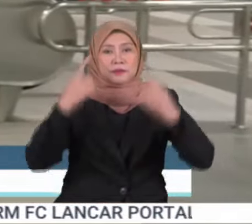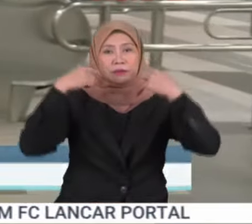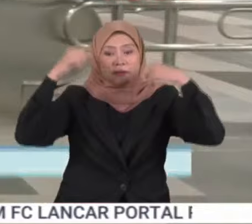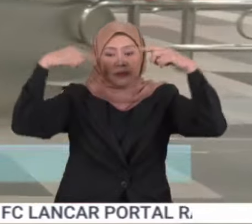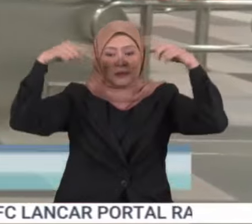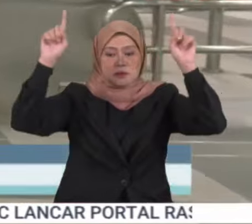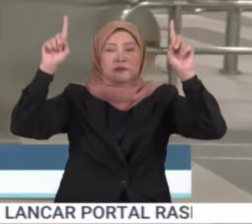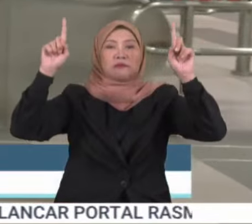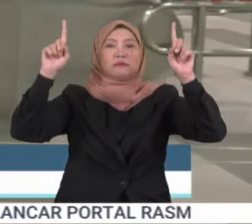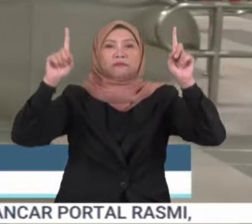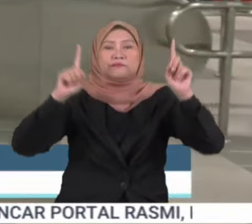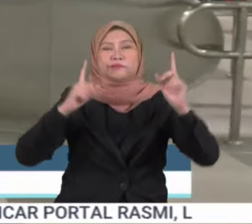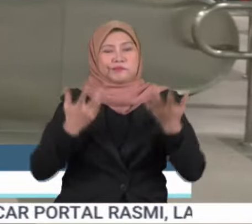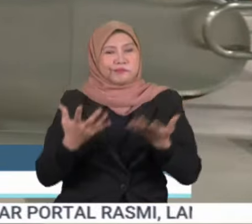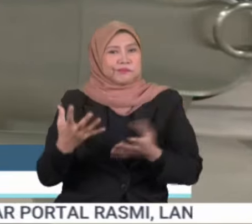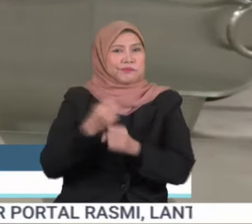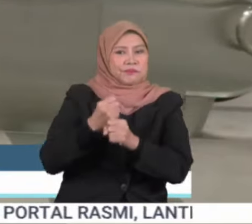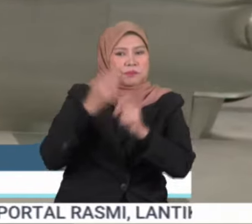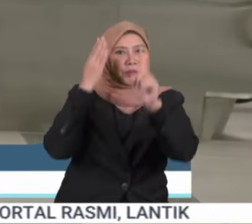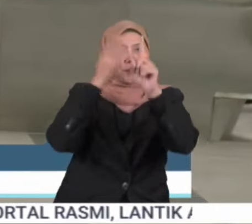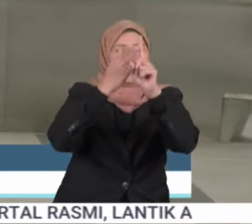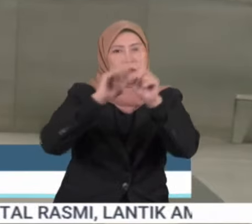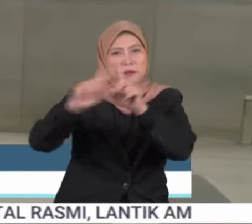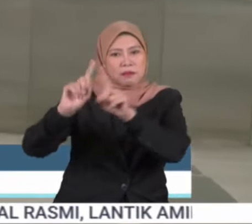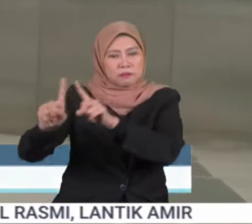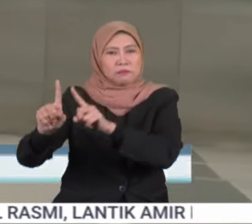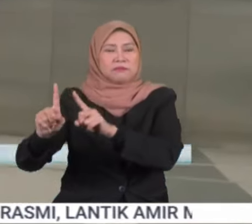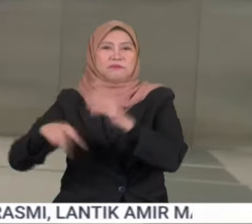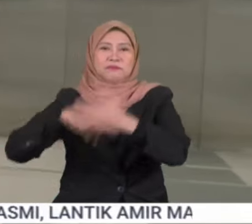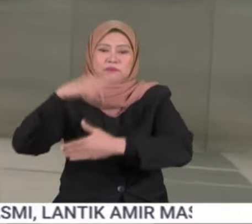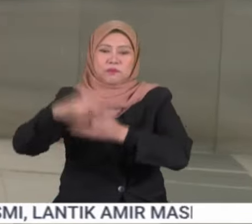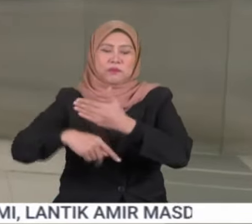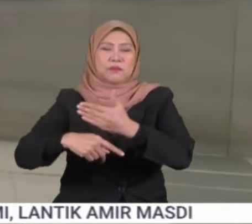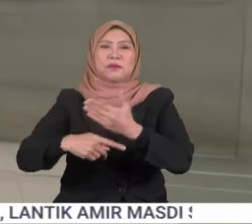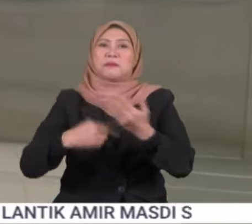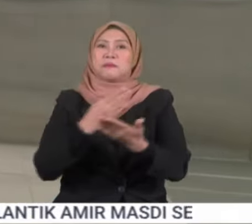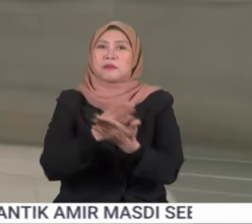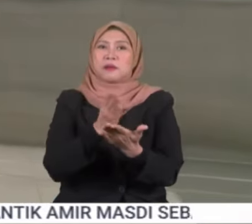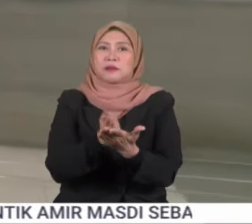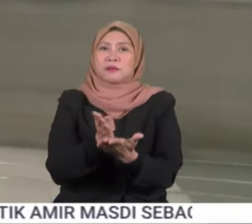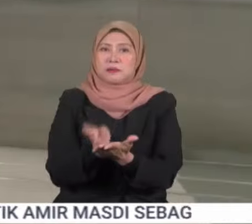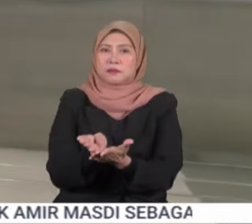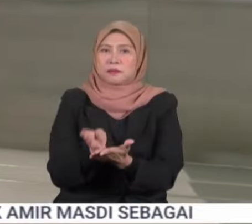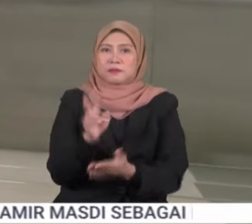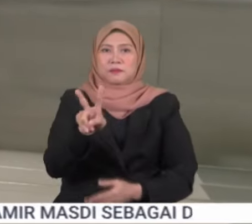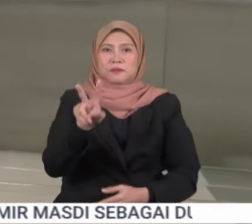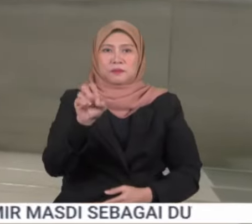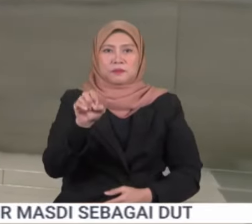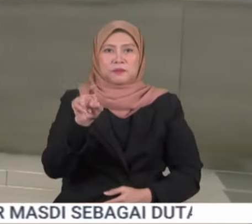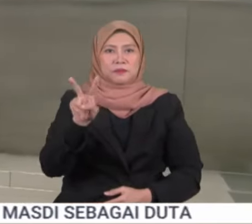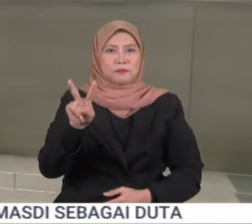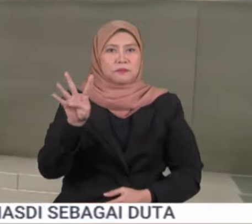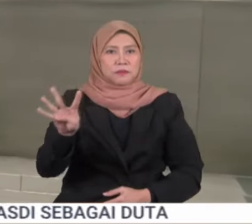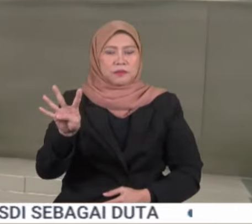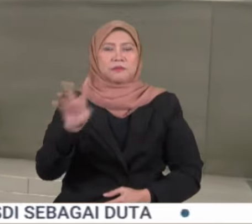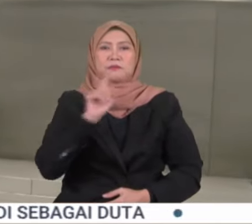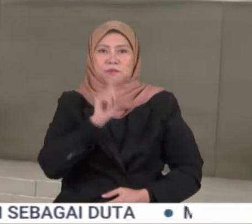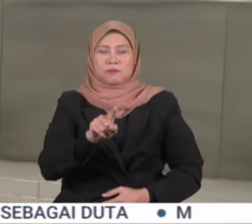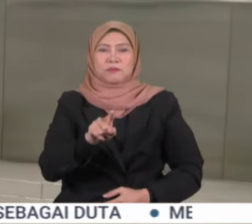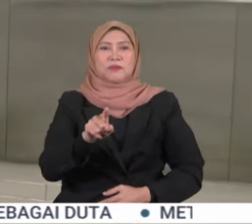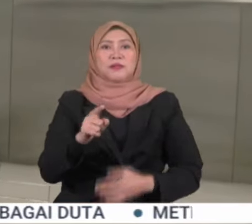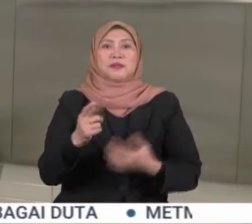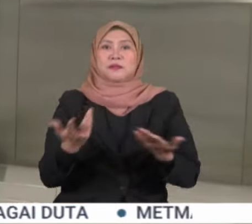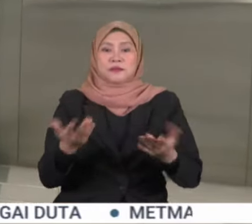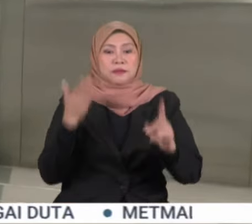Kejayaan dan keberhasilan yang dicapai menerusi pelbagai inisiatif yang dilaksana dalam Belanjawan 2024 pasti menjadi batu